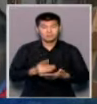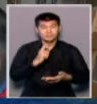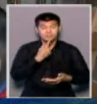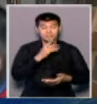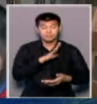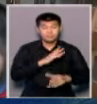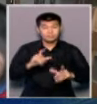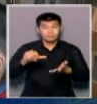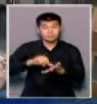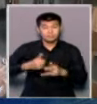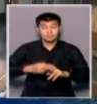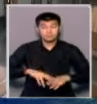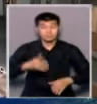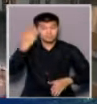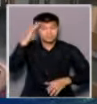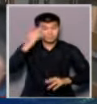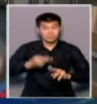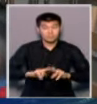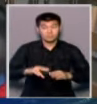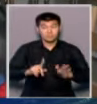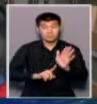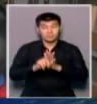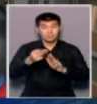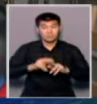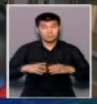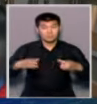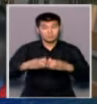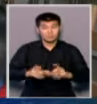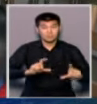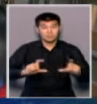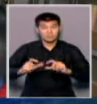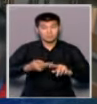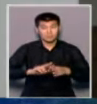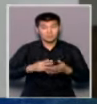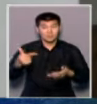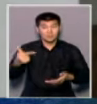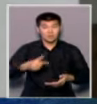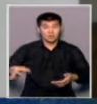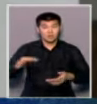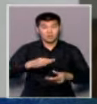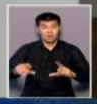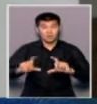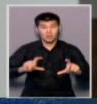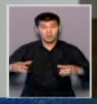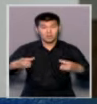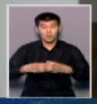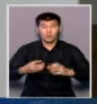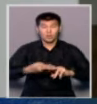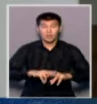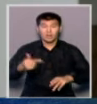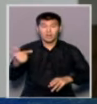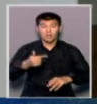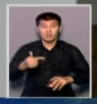деп санамайды. Мұнайлы өңірімізде де бұл сала жіті қолға алынып президенген. Бұл ретте Атырау облысы шахмат федерациясының да